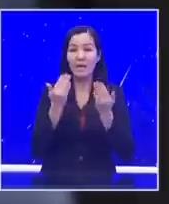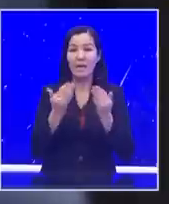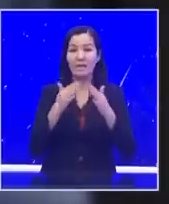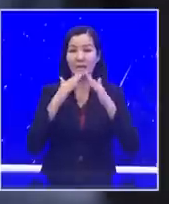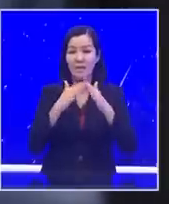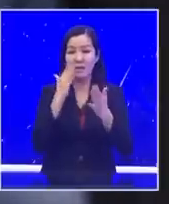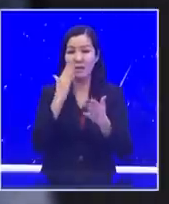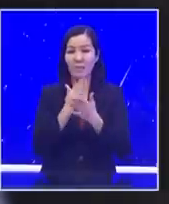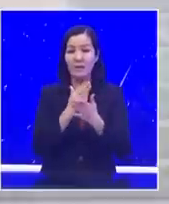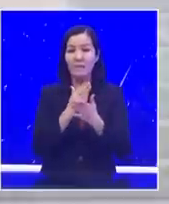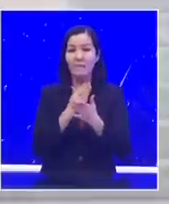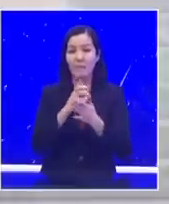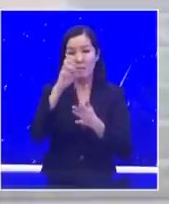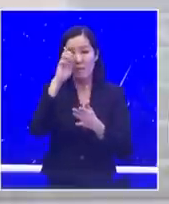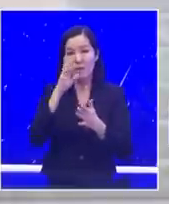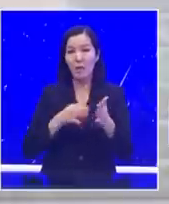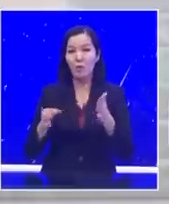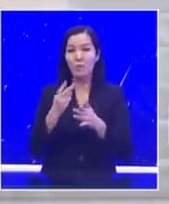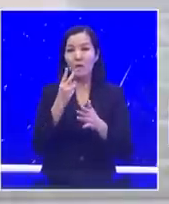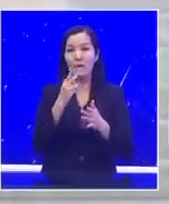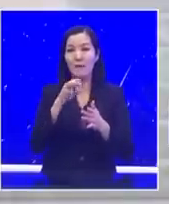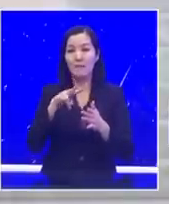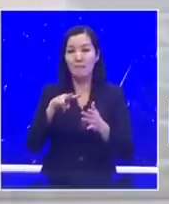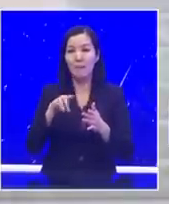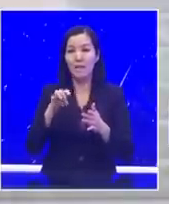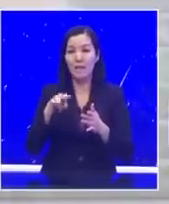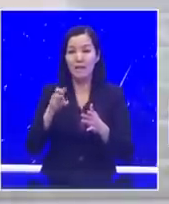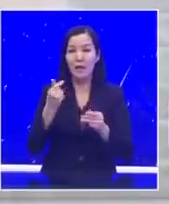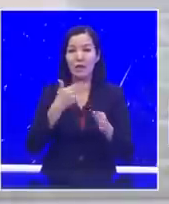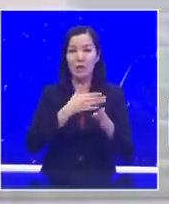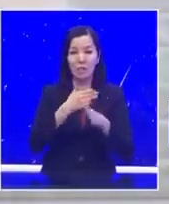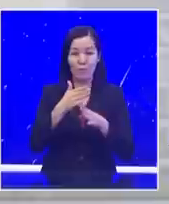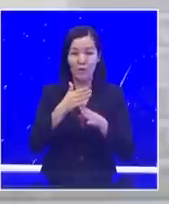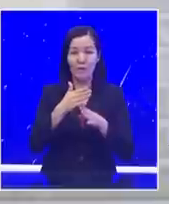Мемлекет тарапынан, облыс тарапынан 2 миллиард ақша бөлінеді. Ол ақша